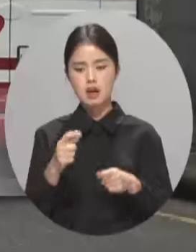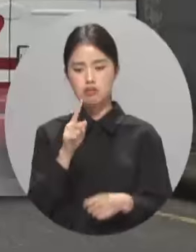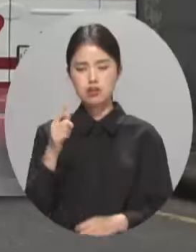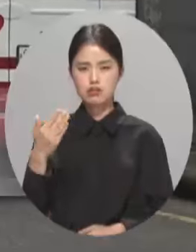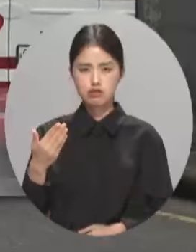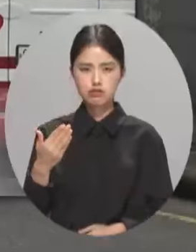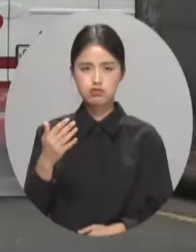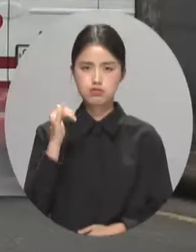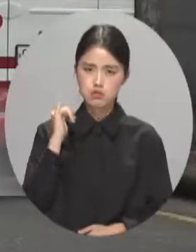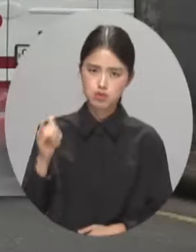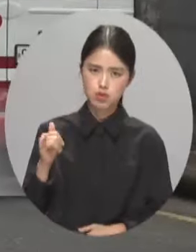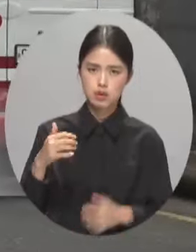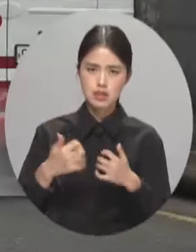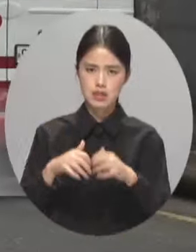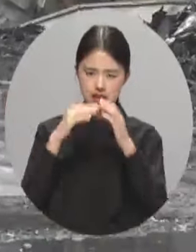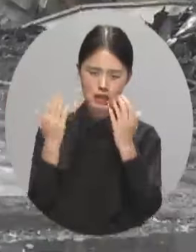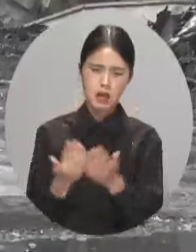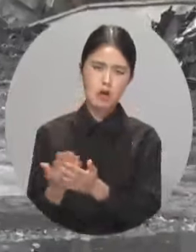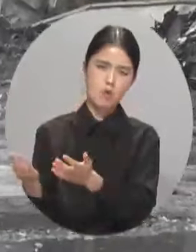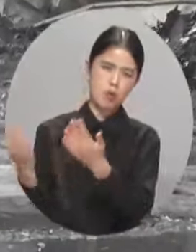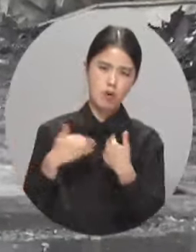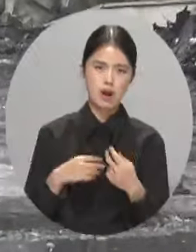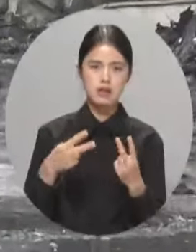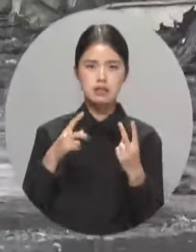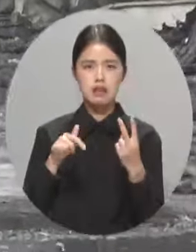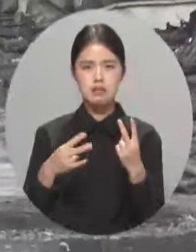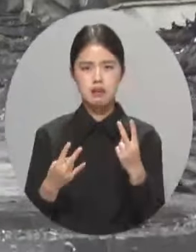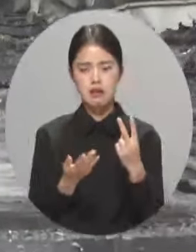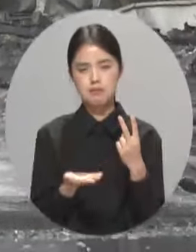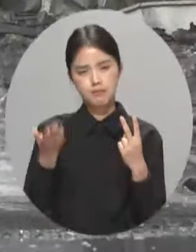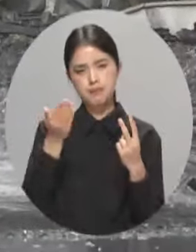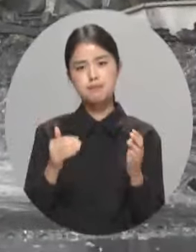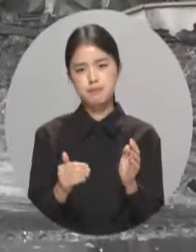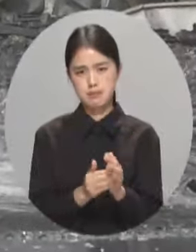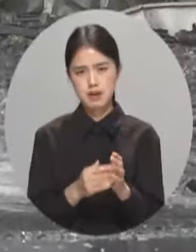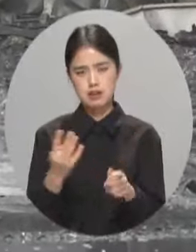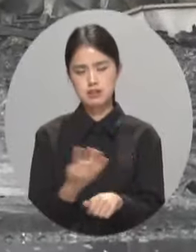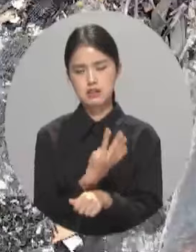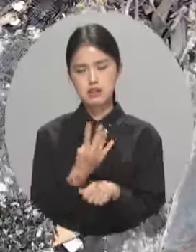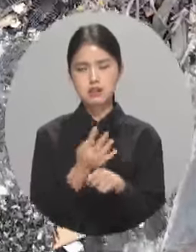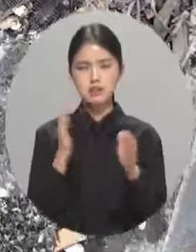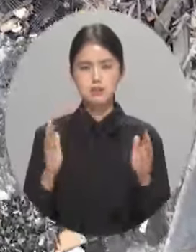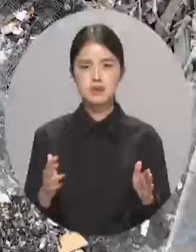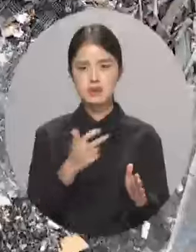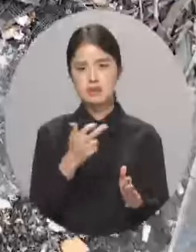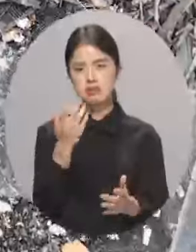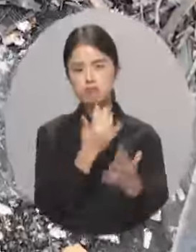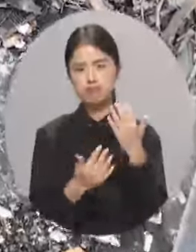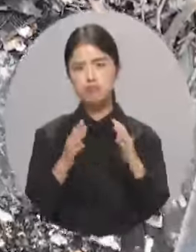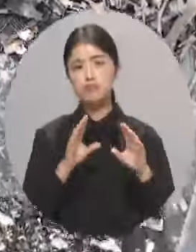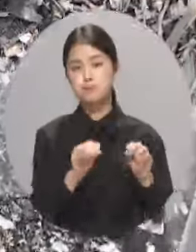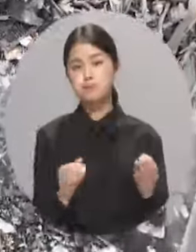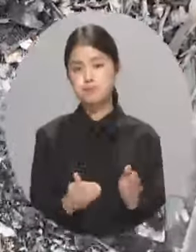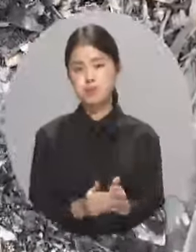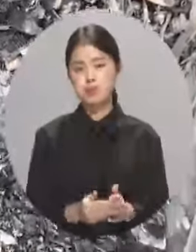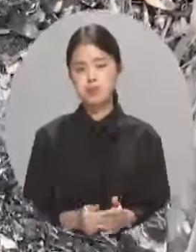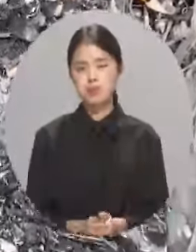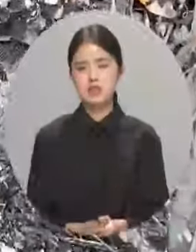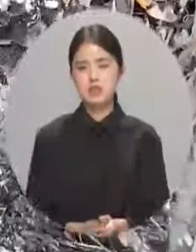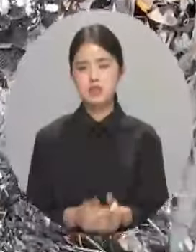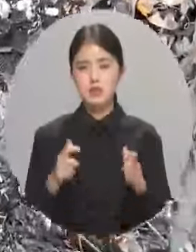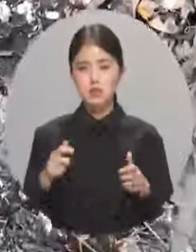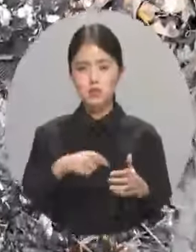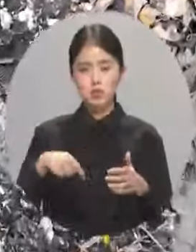인력과 장비를 모두 동원하는 대응 2단계로 격상했고 4시간여 만에 큰 불길을 잡았습니다.